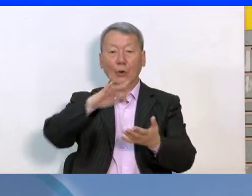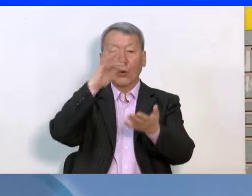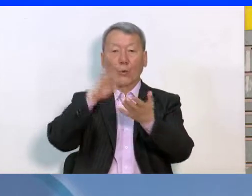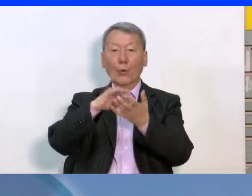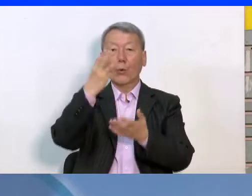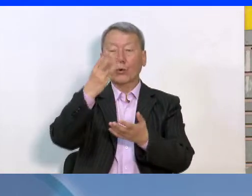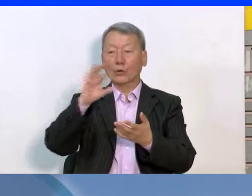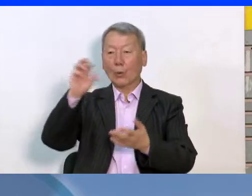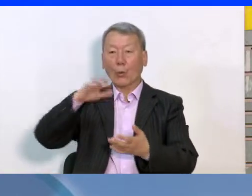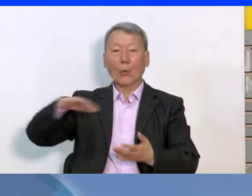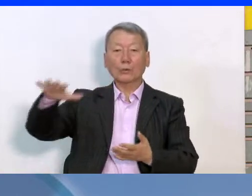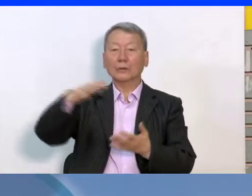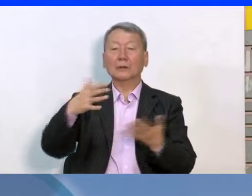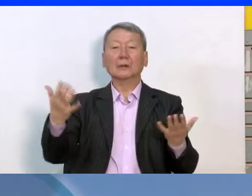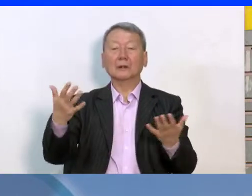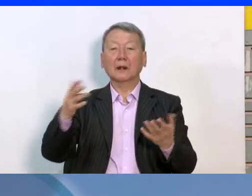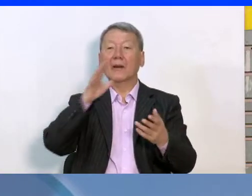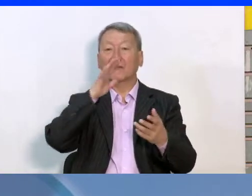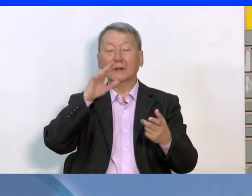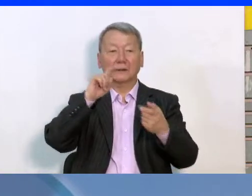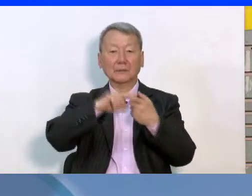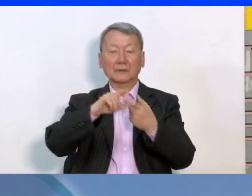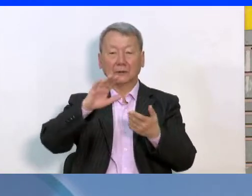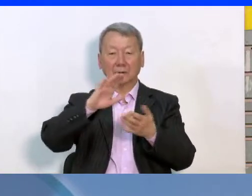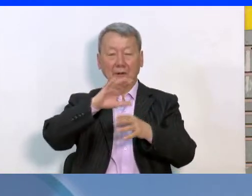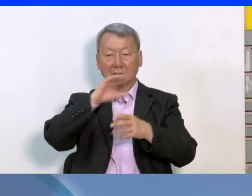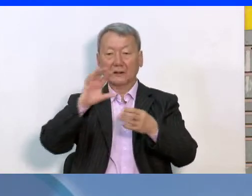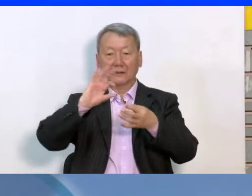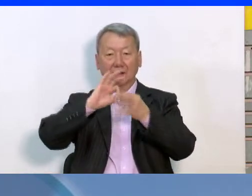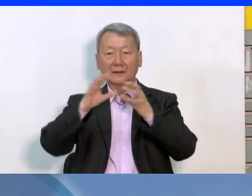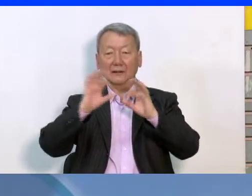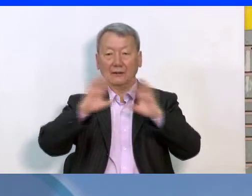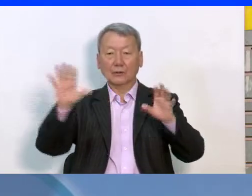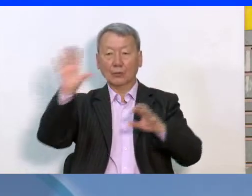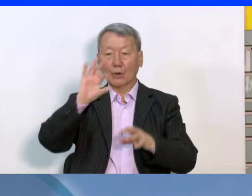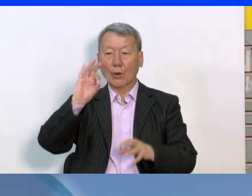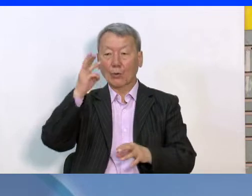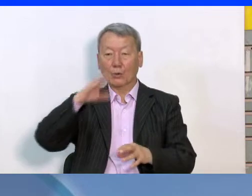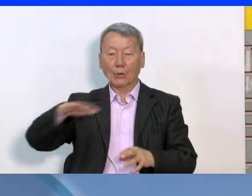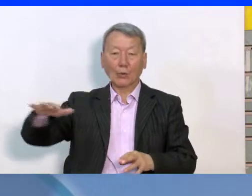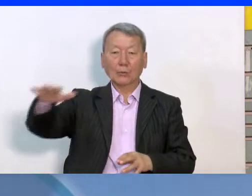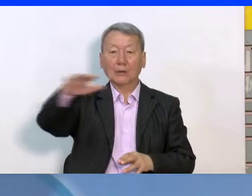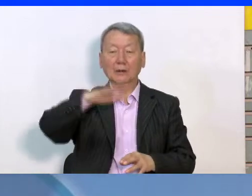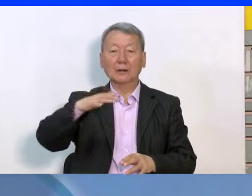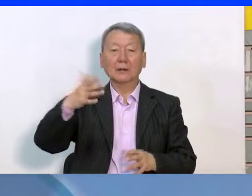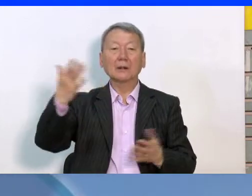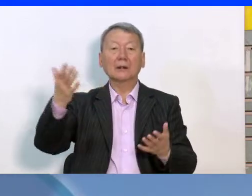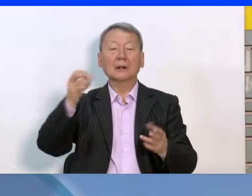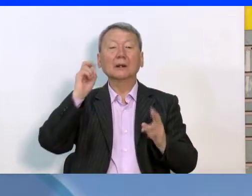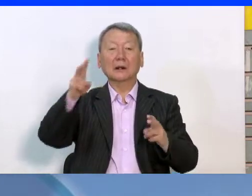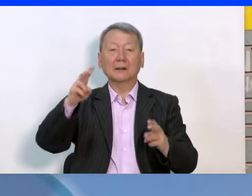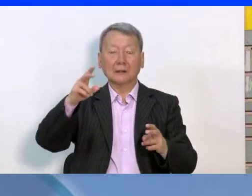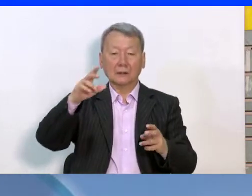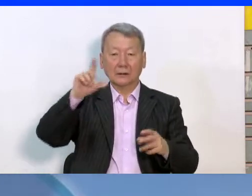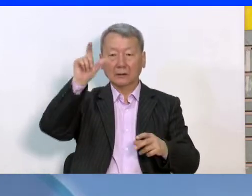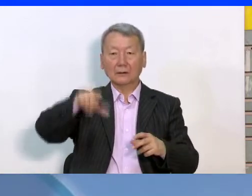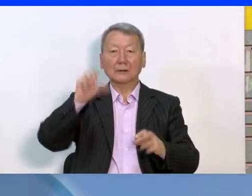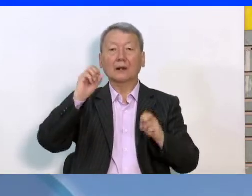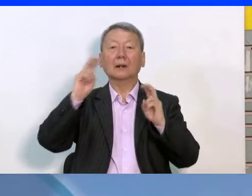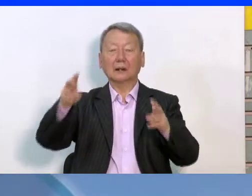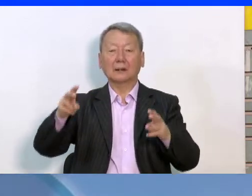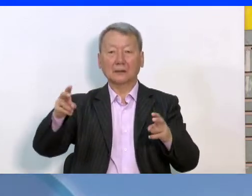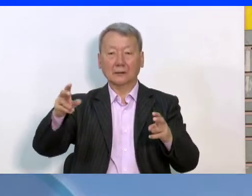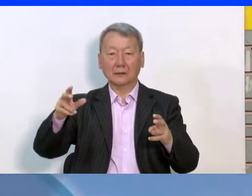облусундагы кырдаалга токтолуп кетсеңиз, Ош облусунун аймагында абал кандай, элдин арасында